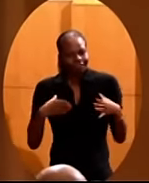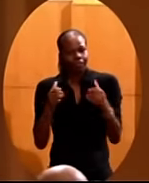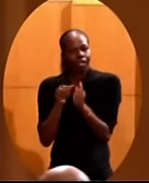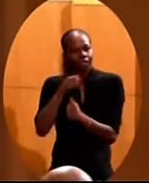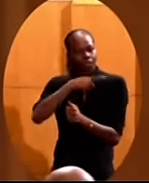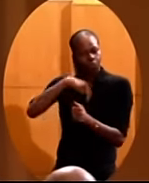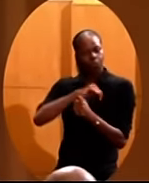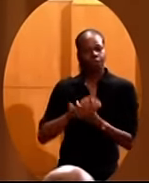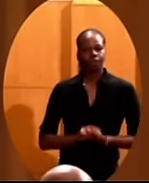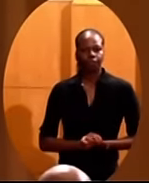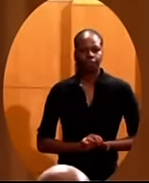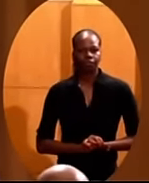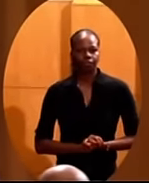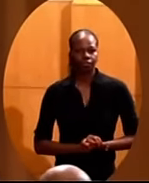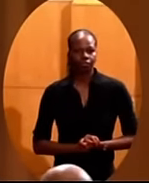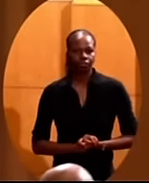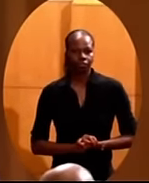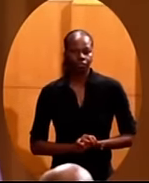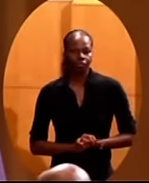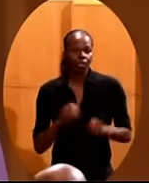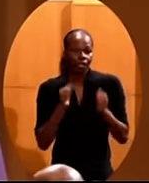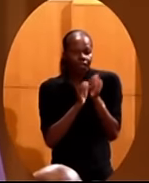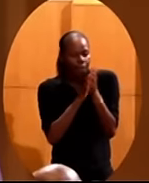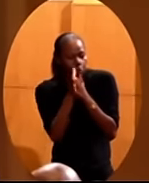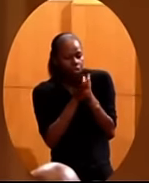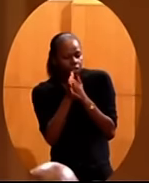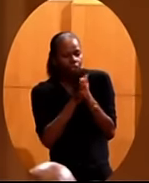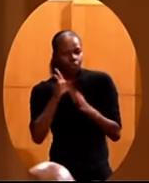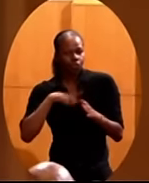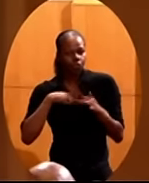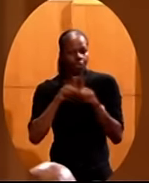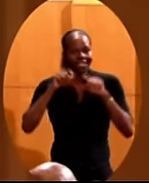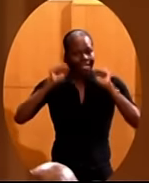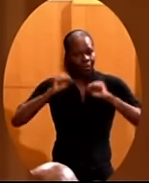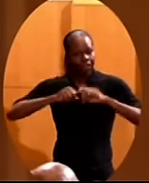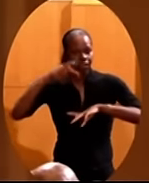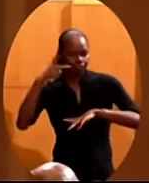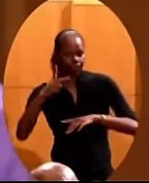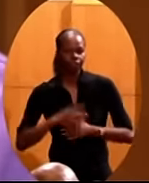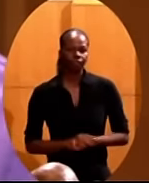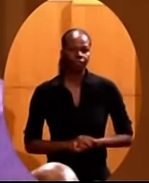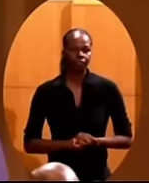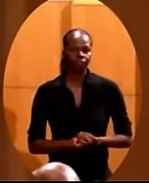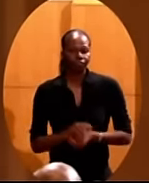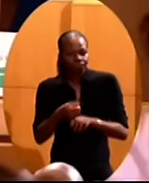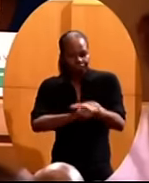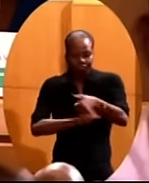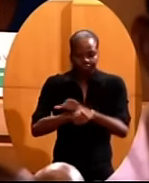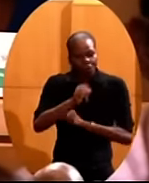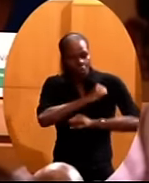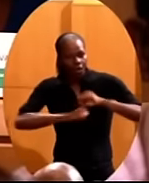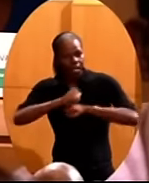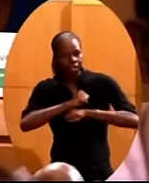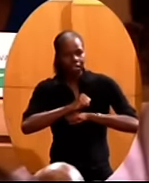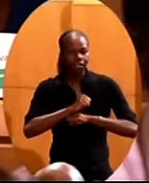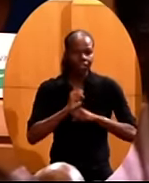côtés en fonction de nos détermination de nos et de vos capacités nous mobiliserons auprès de